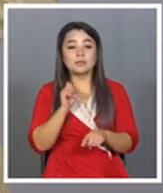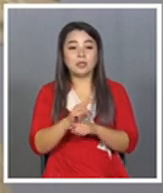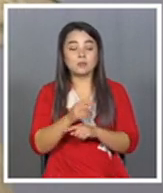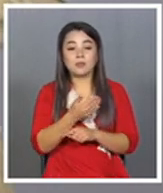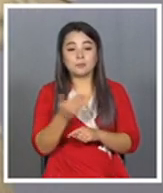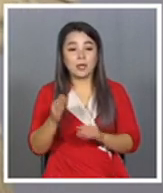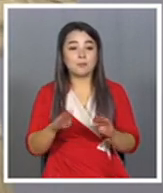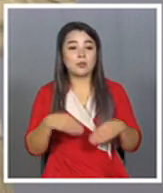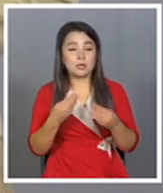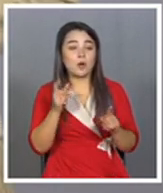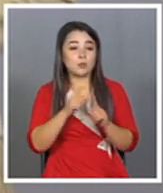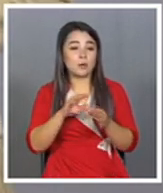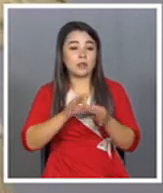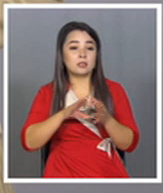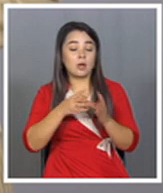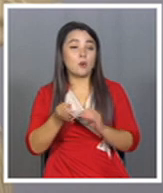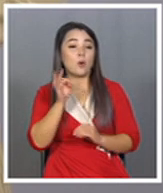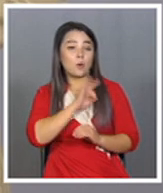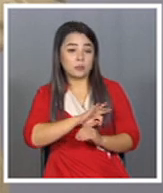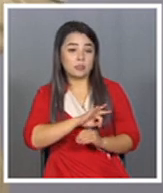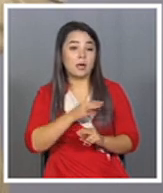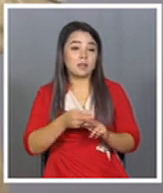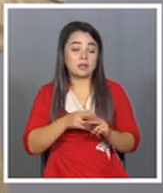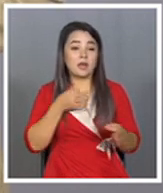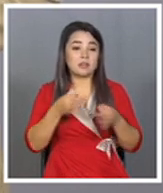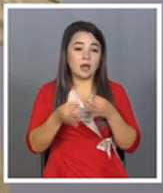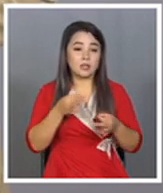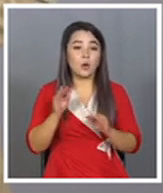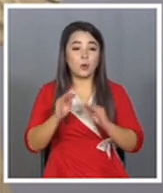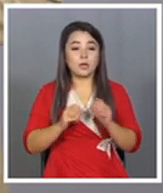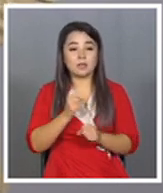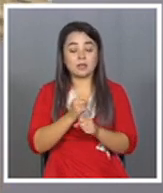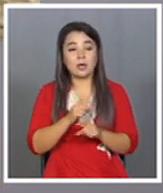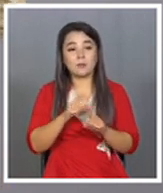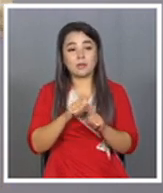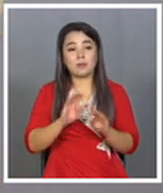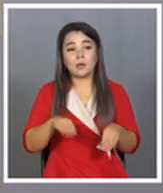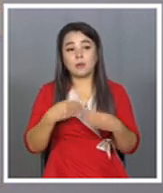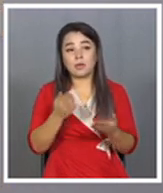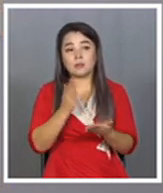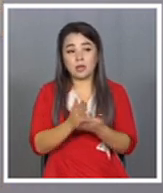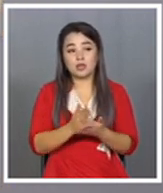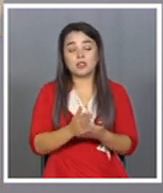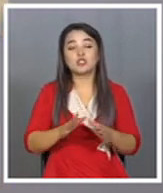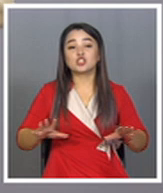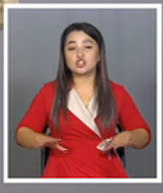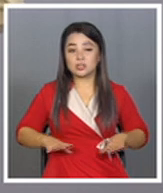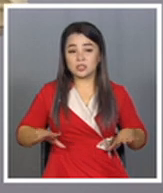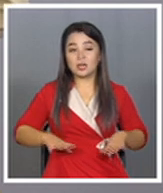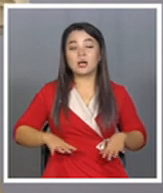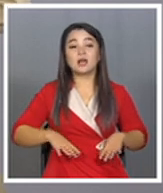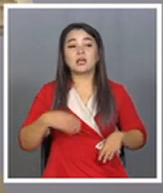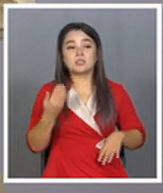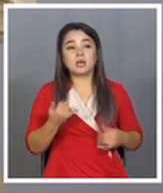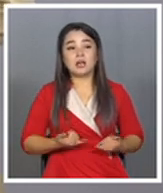тапсырмада сіз берілген тірек сөздерді қолдана отырып диалог құрасыз. Берілген тірек сөздер жылқы,